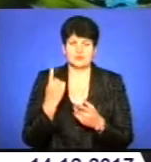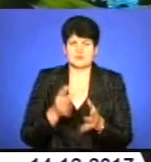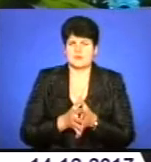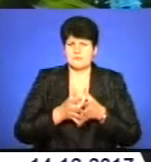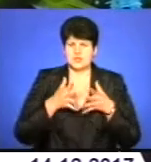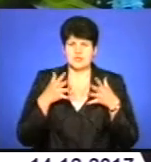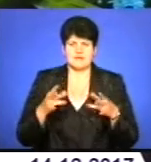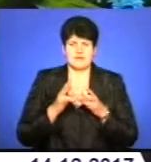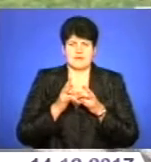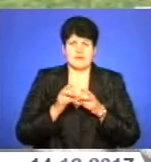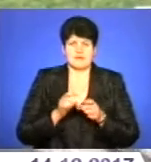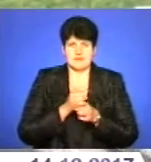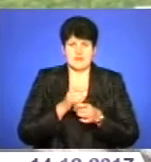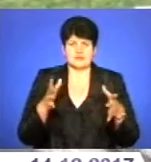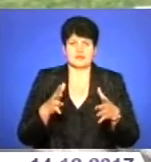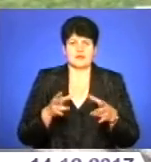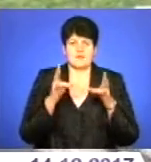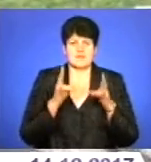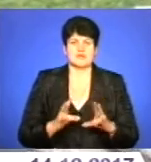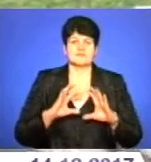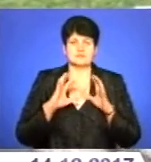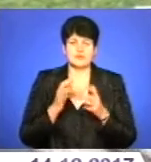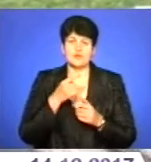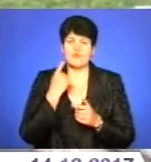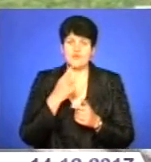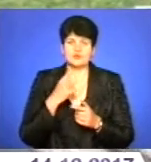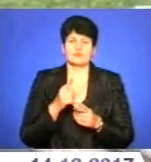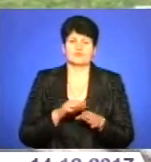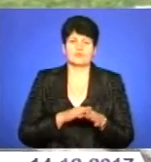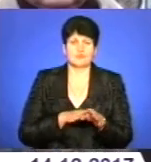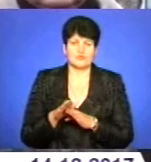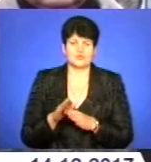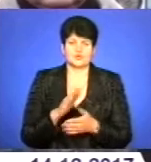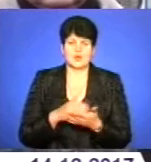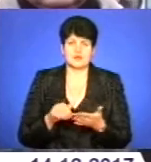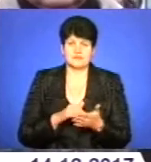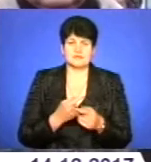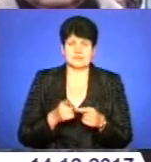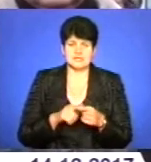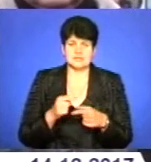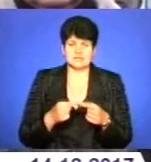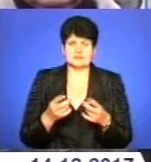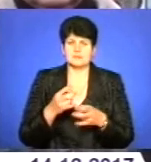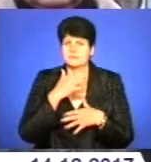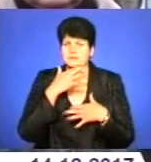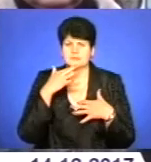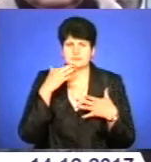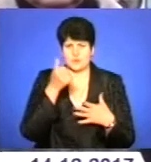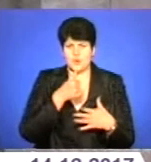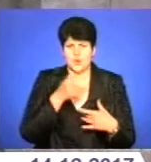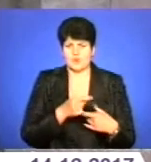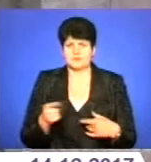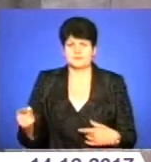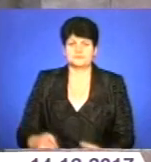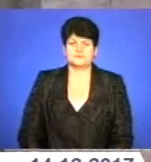наймасштабніших ядерних аварій у світі. Вчені кажуть, що аби остаточно ліквідувати усі наслідки, має пройти чимало років. Марта Журавель, Андрій Бодак,